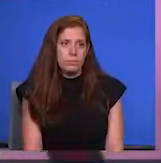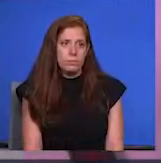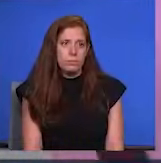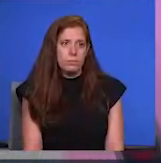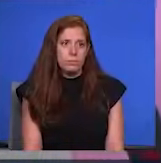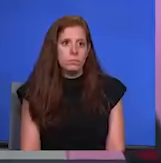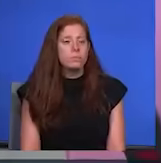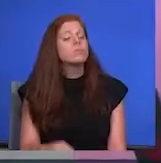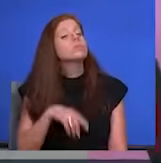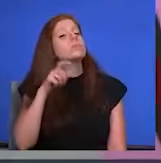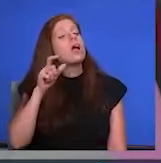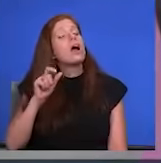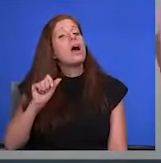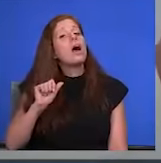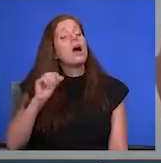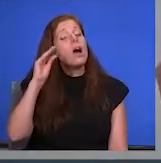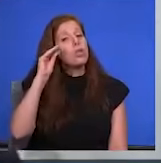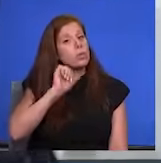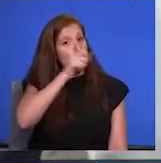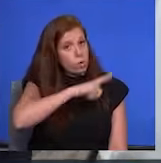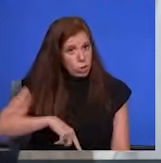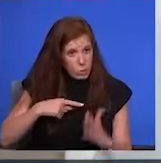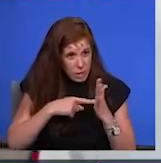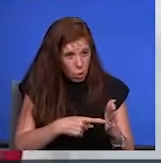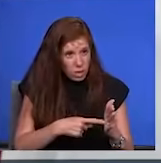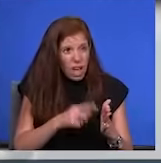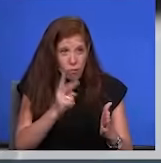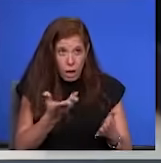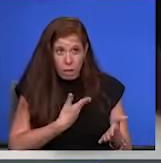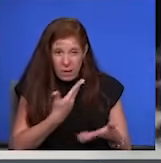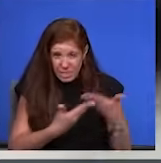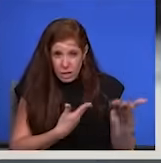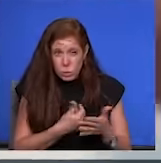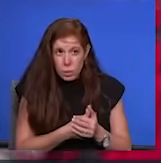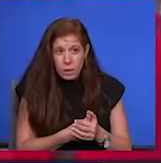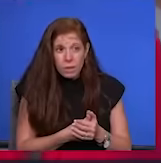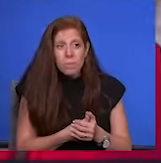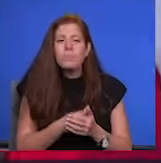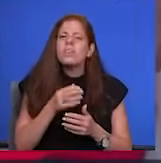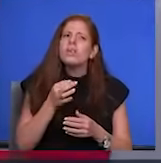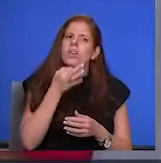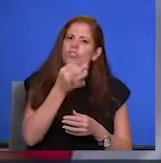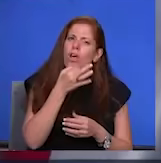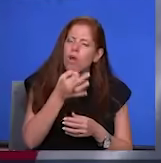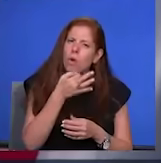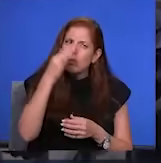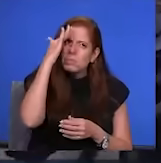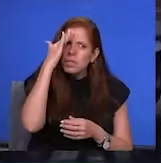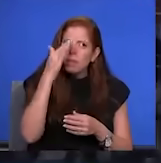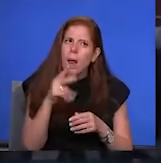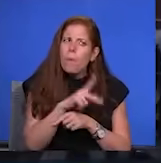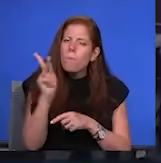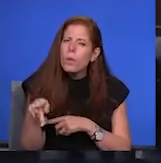אדוני ראש העיר, אני רוצה להראות לך רגע. אפשר לקבל את ההתייחסות שלך, בבקשה? יש סימני שאלה מאוד מטרידים על הפרויקט הזה.